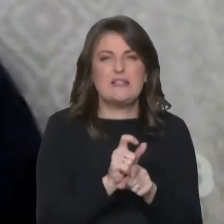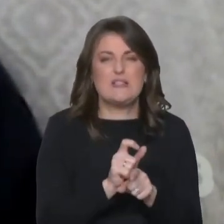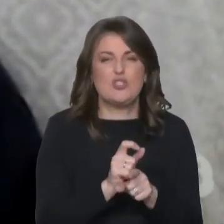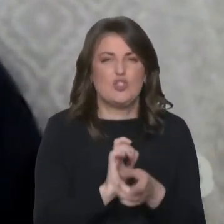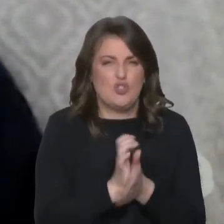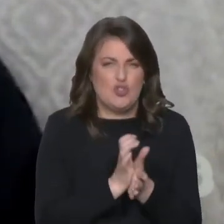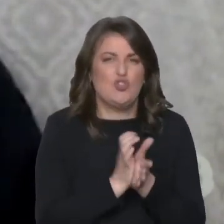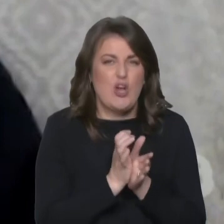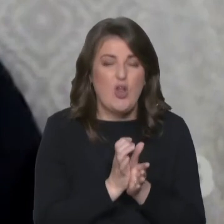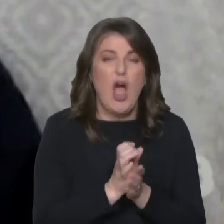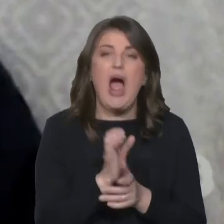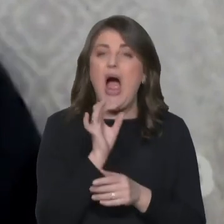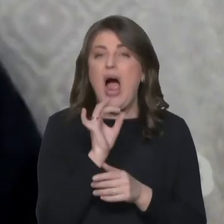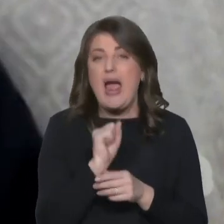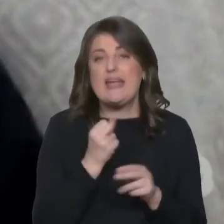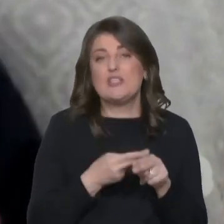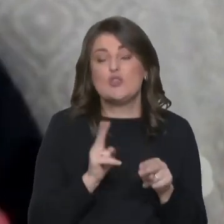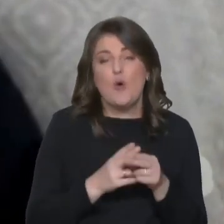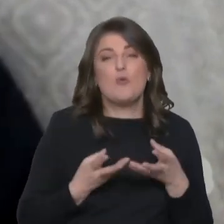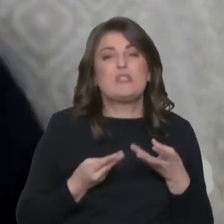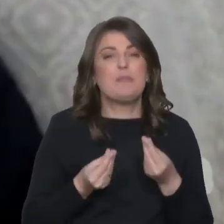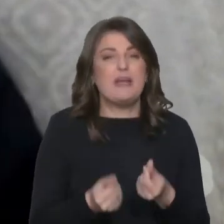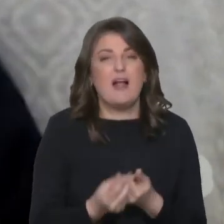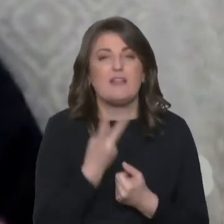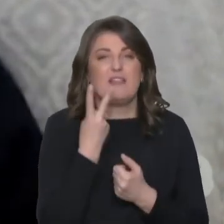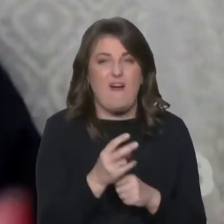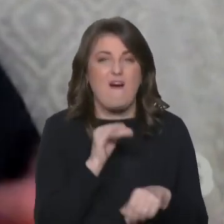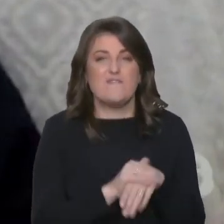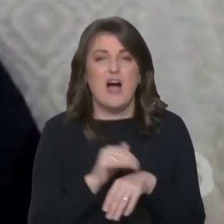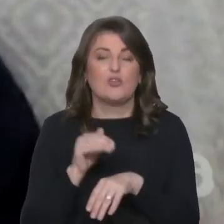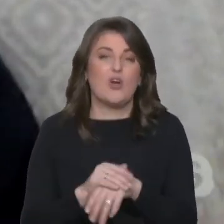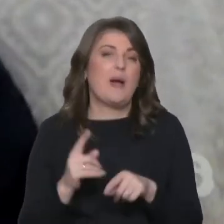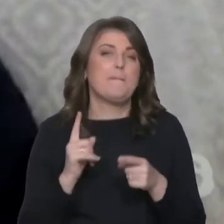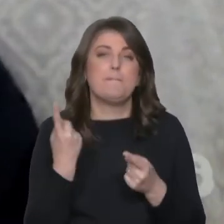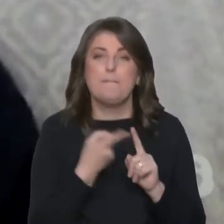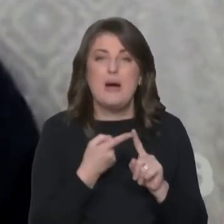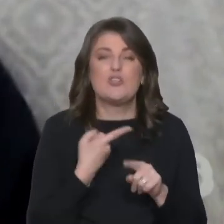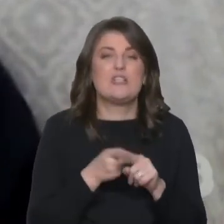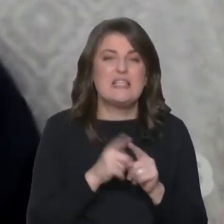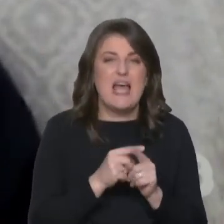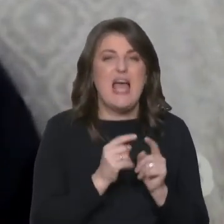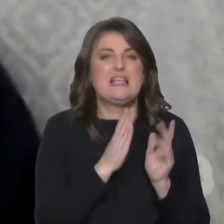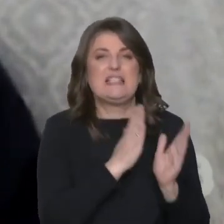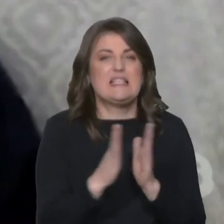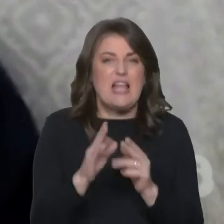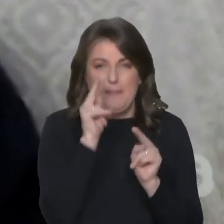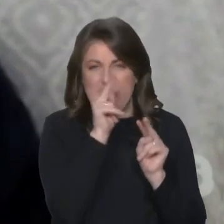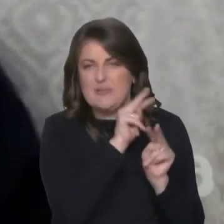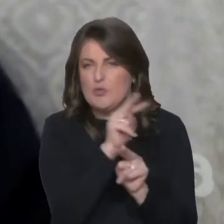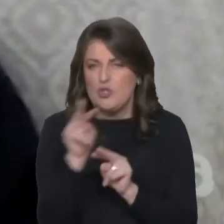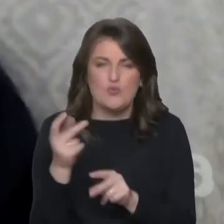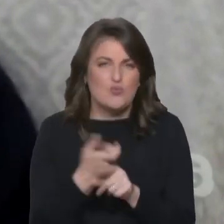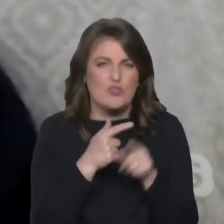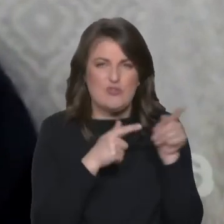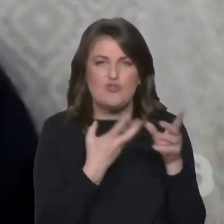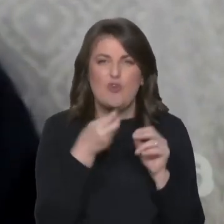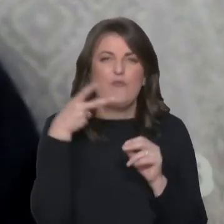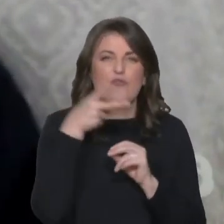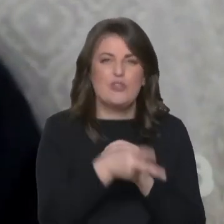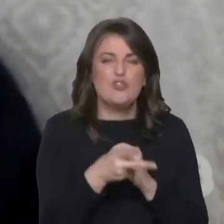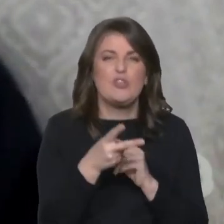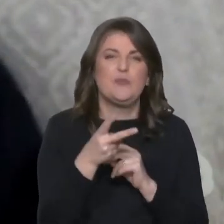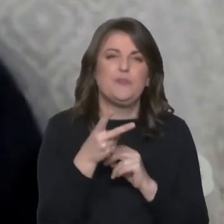досить щільно. І цьому сприяло два фактори. Перше – це система спостереження, розгорнута ним ще в